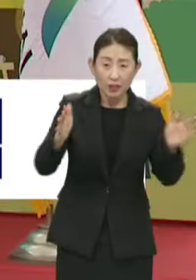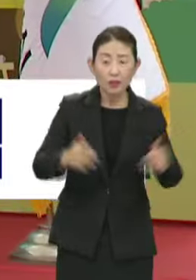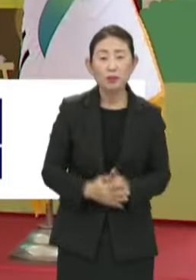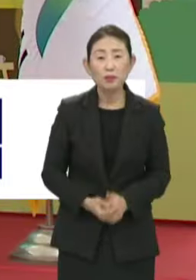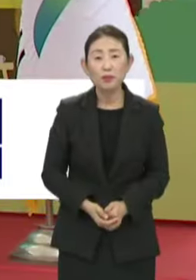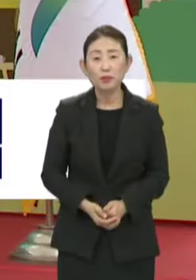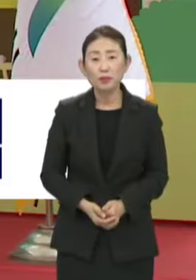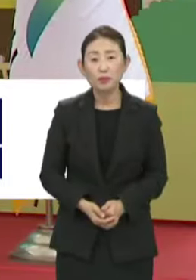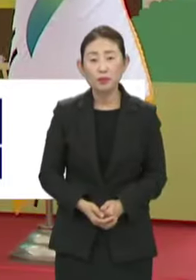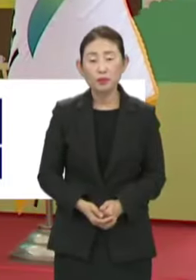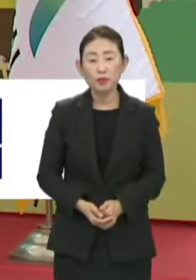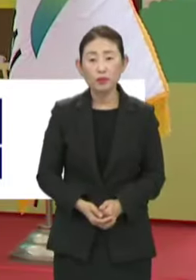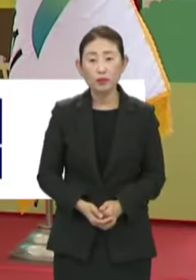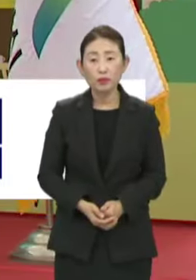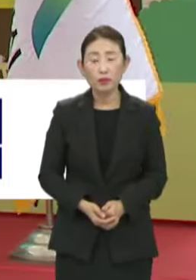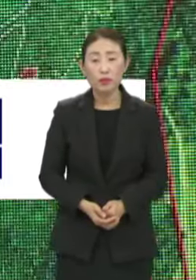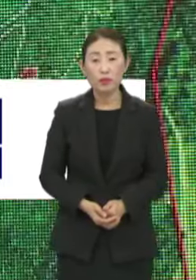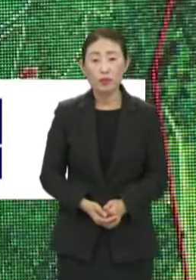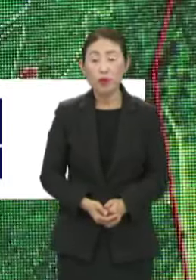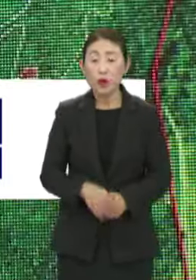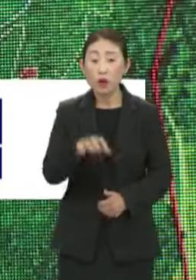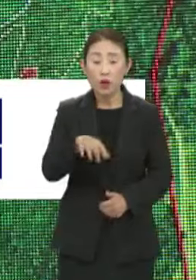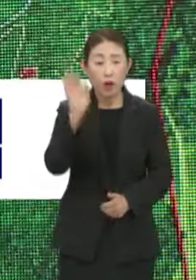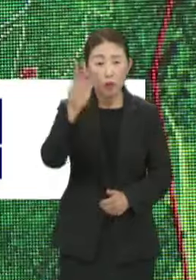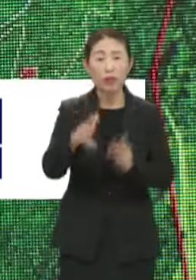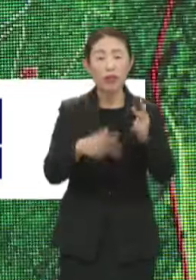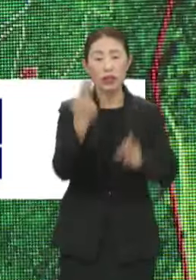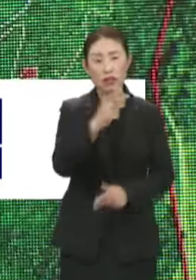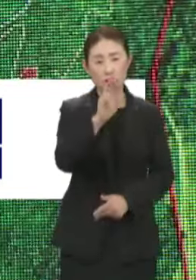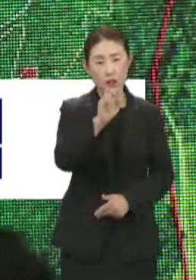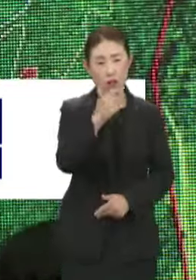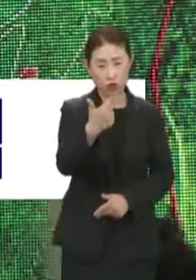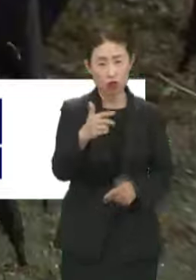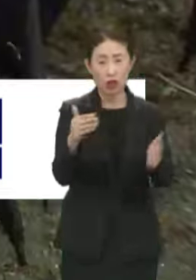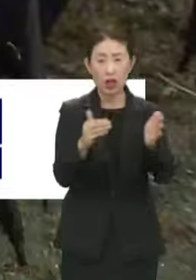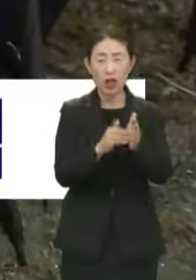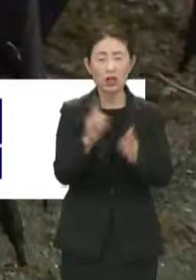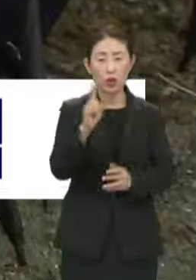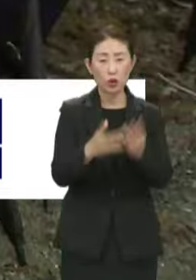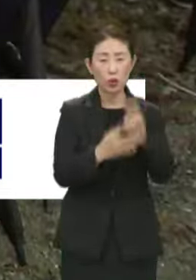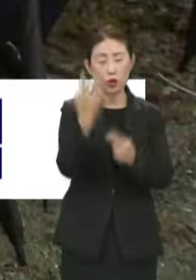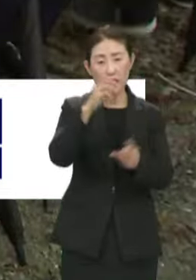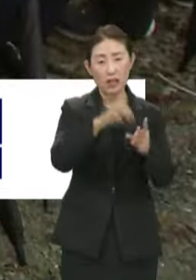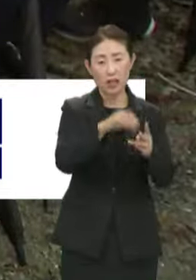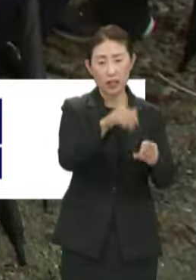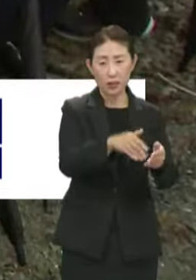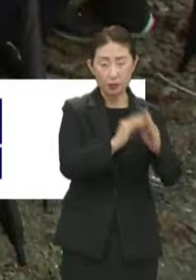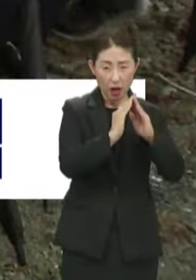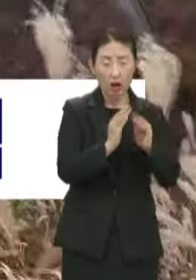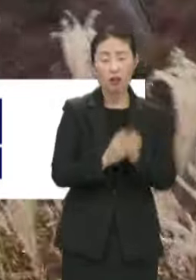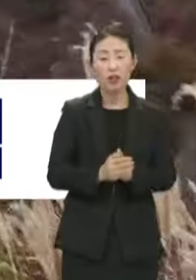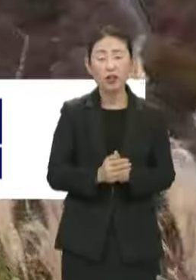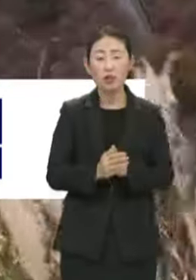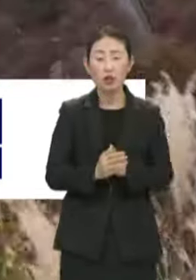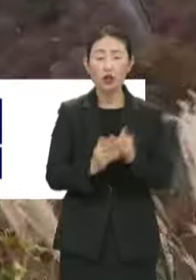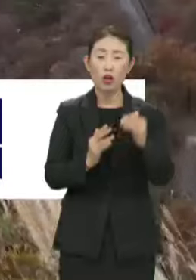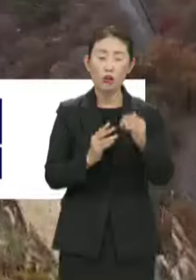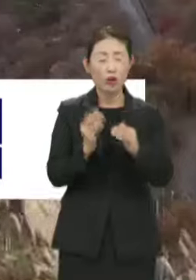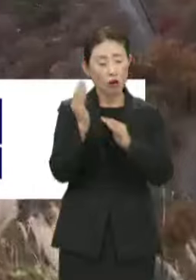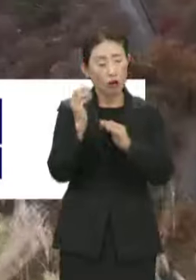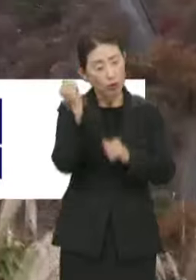하나로 추진되는 가야산 자연휴양림에는 2026년까지 통합관리센터와 산림휴양관, 숲속의 집